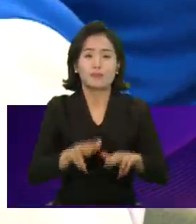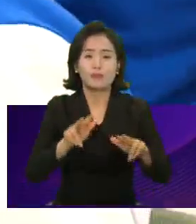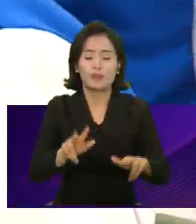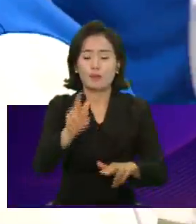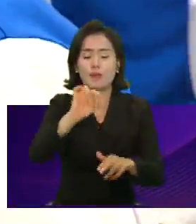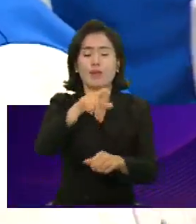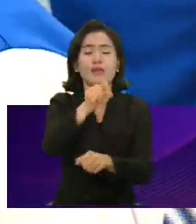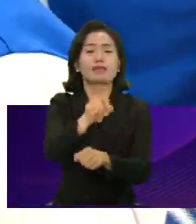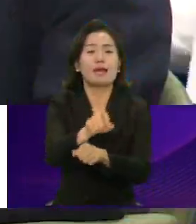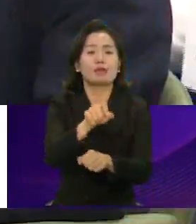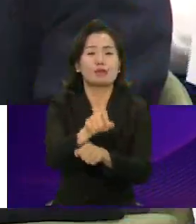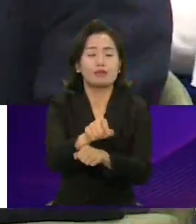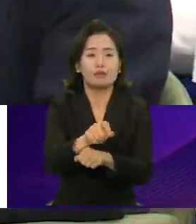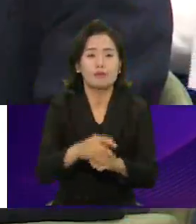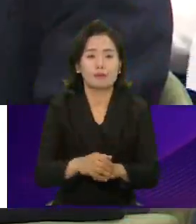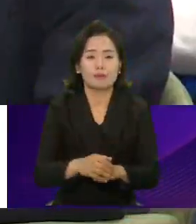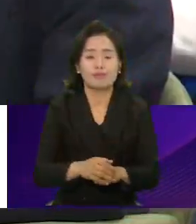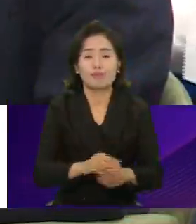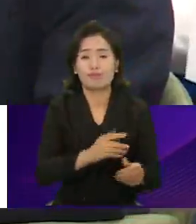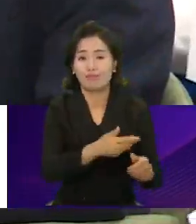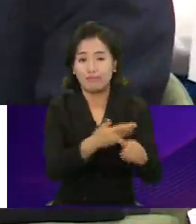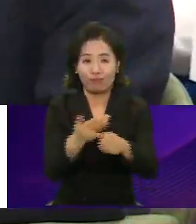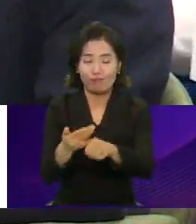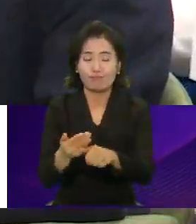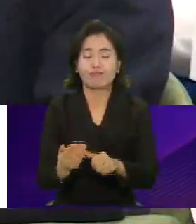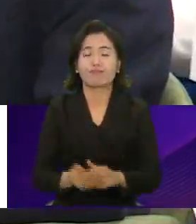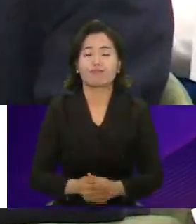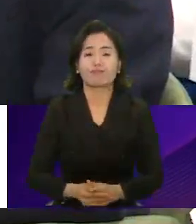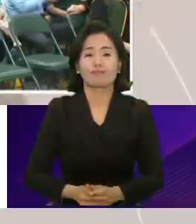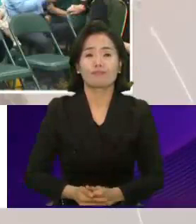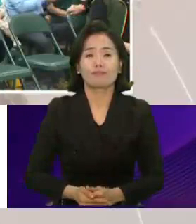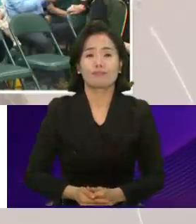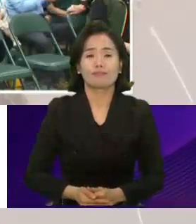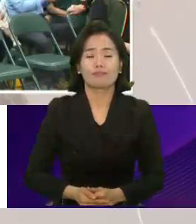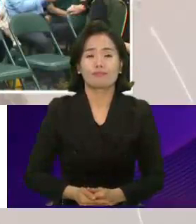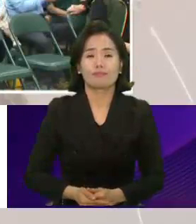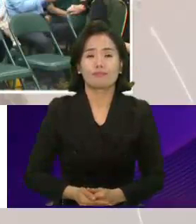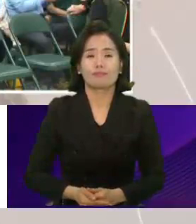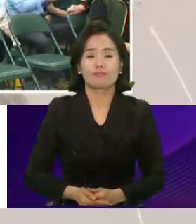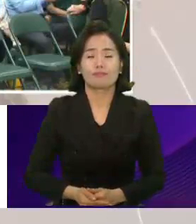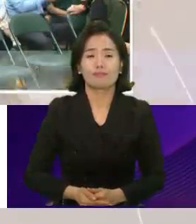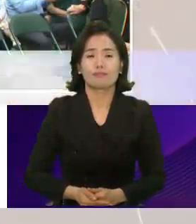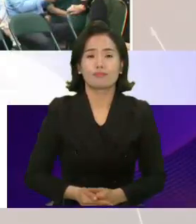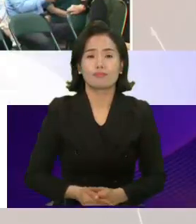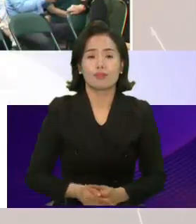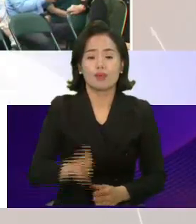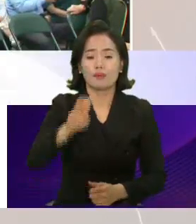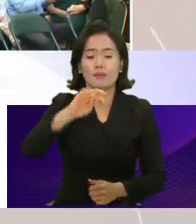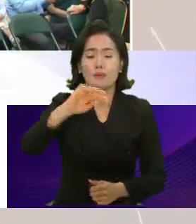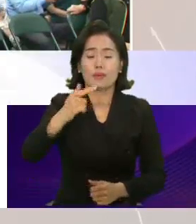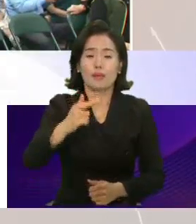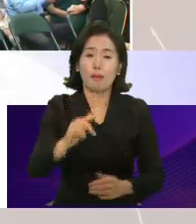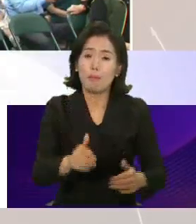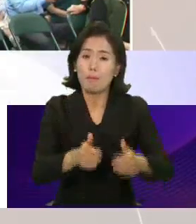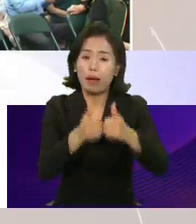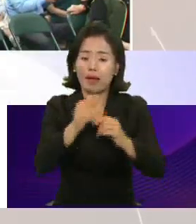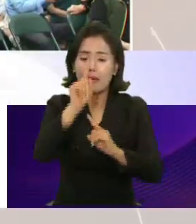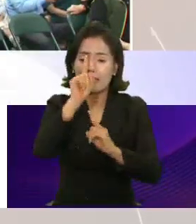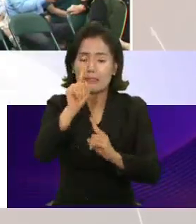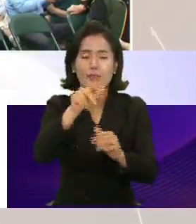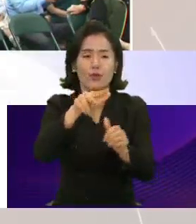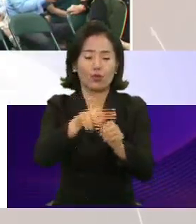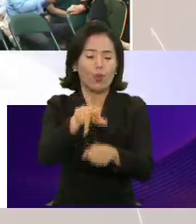지금까지 민영배 후보 선거 캠프에서 MBC 뉴스 임지은입니다. 네, 이번엔 민영배 후보에 맞서는 새로운 미래 이낙연